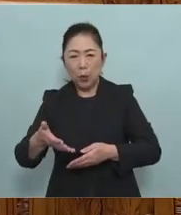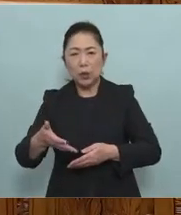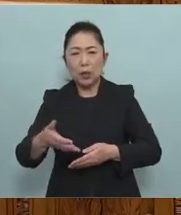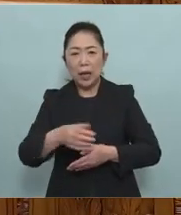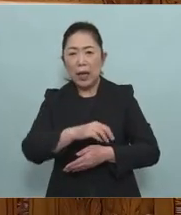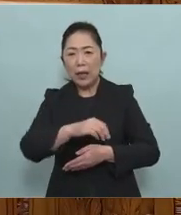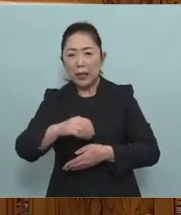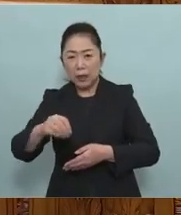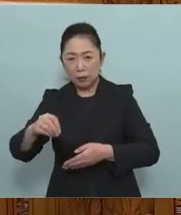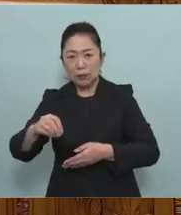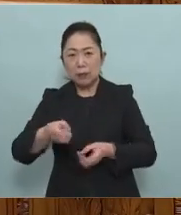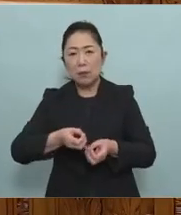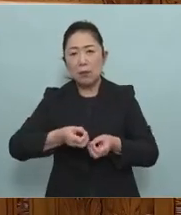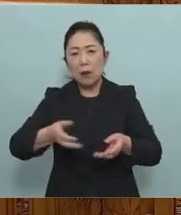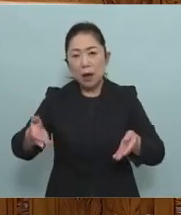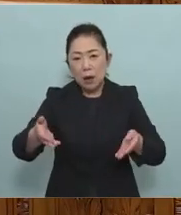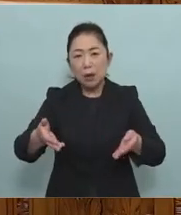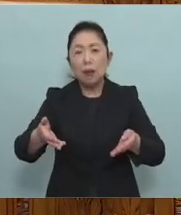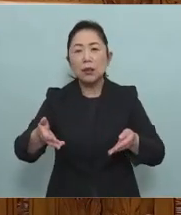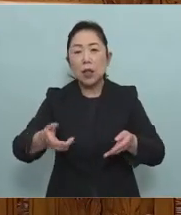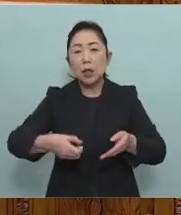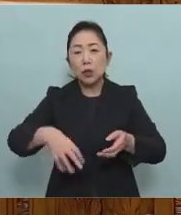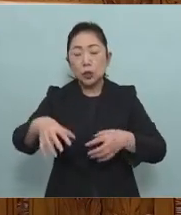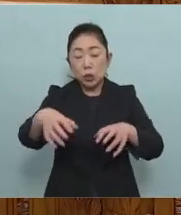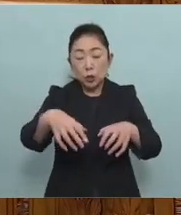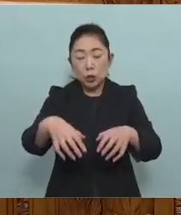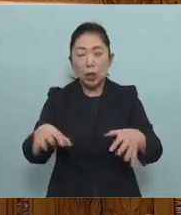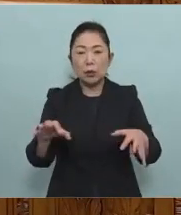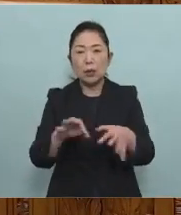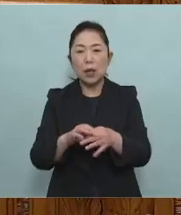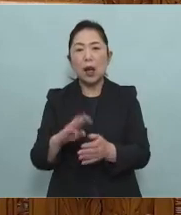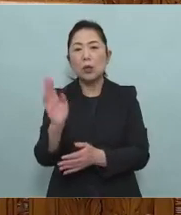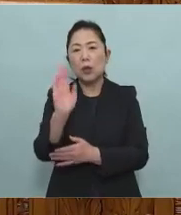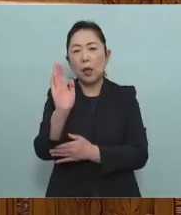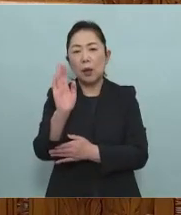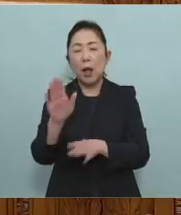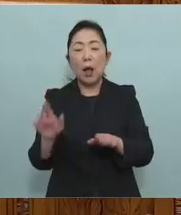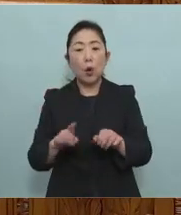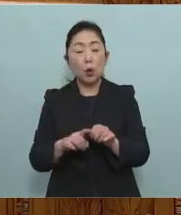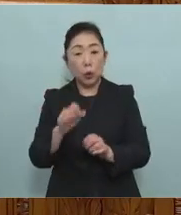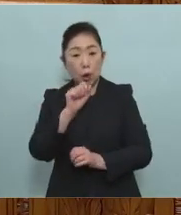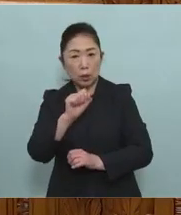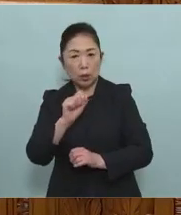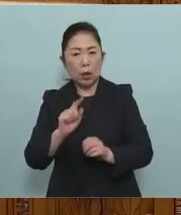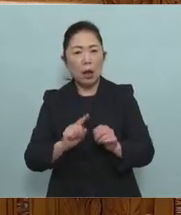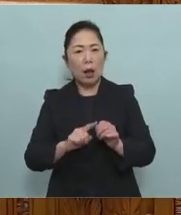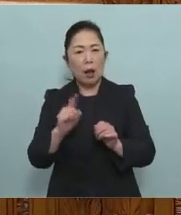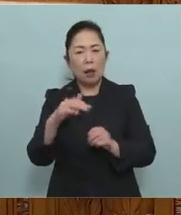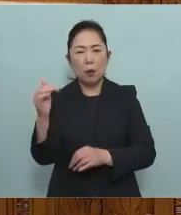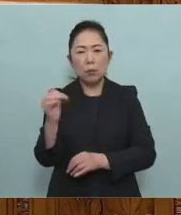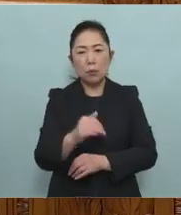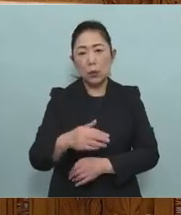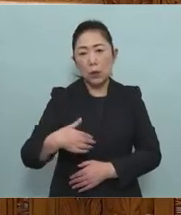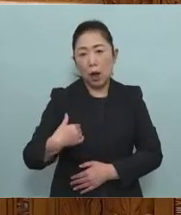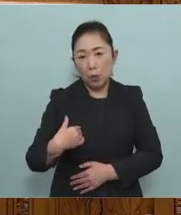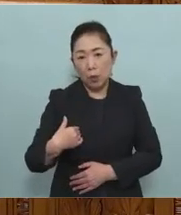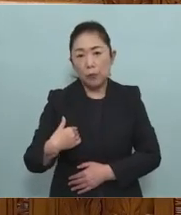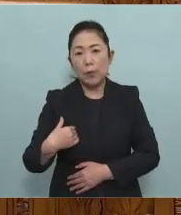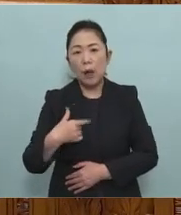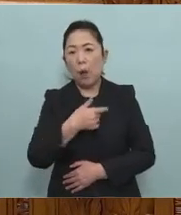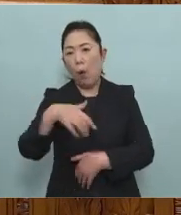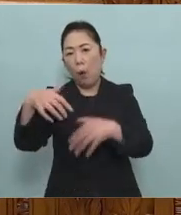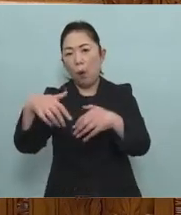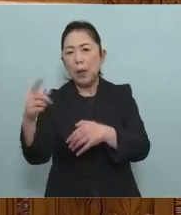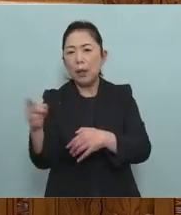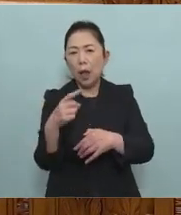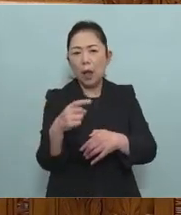すぐに計算通りの収穫が得られるわけではありません。今年は豊漁でも、来年も続く保証はありません。さらに大雨や台